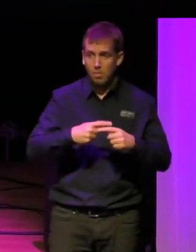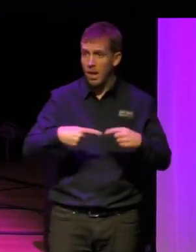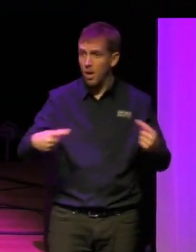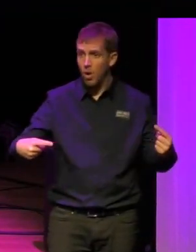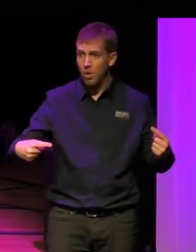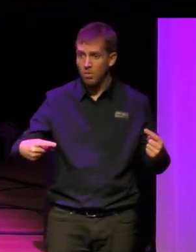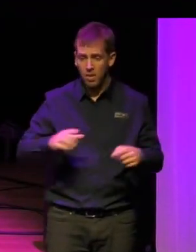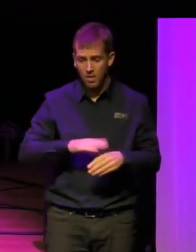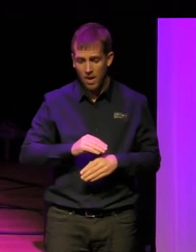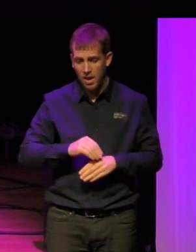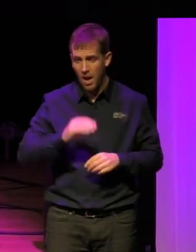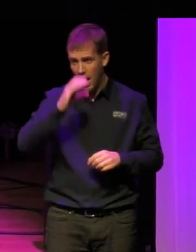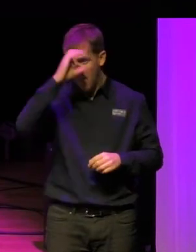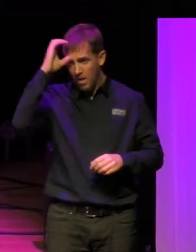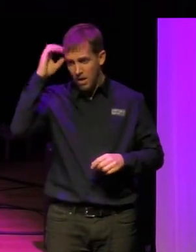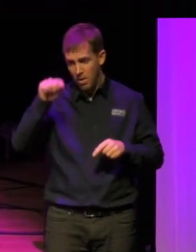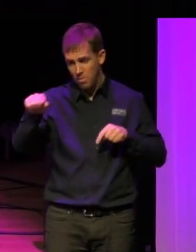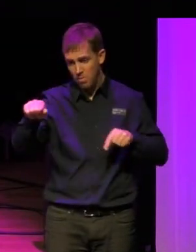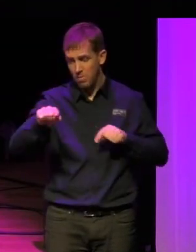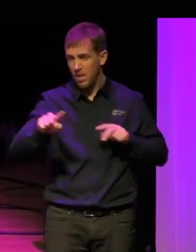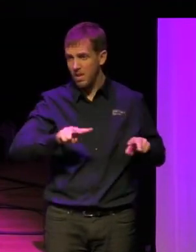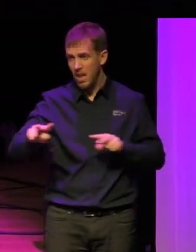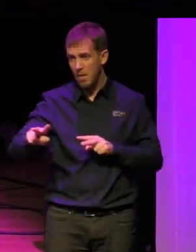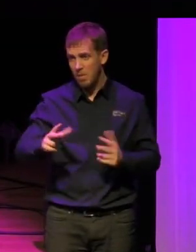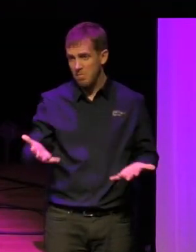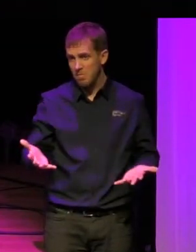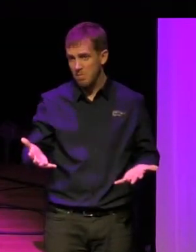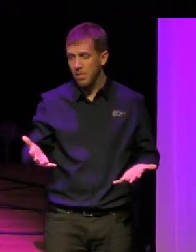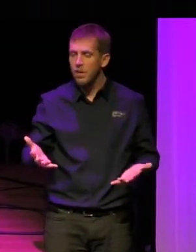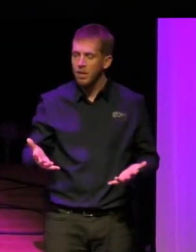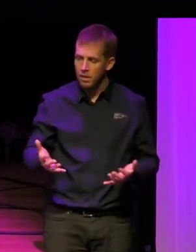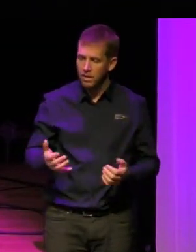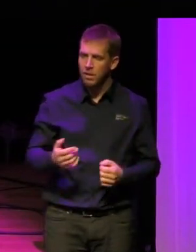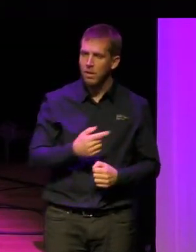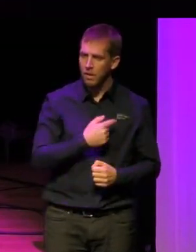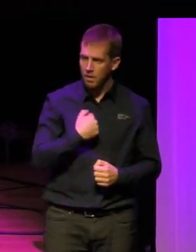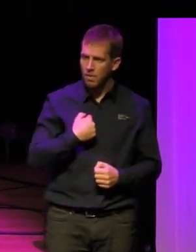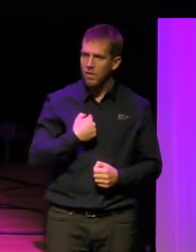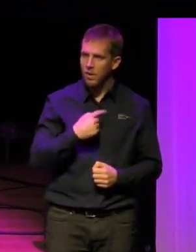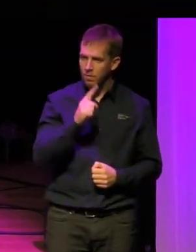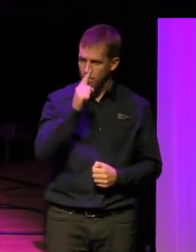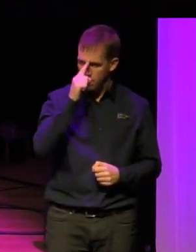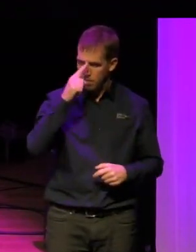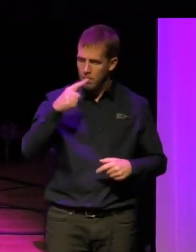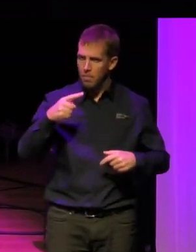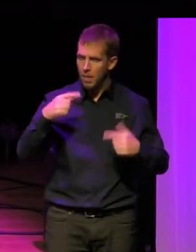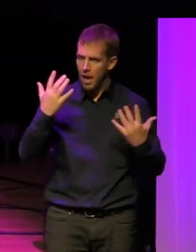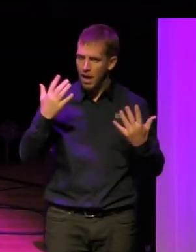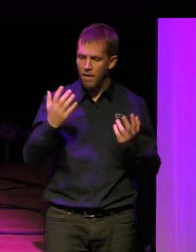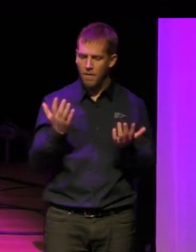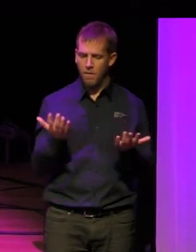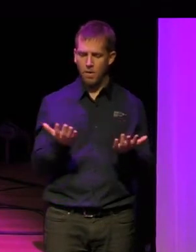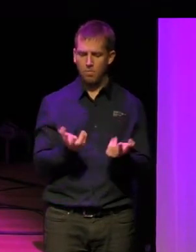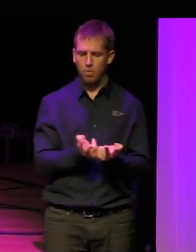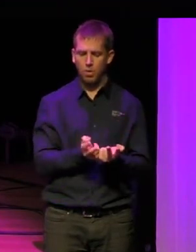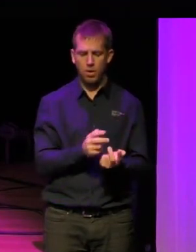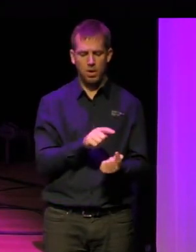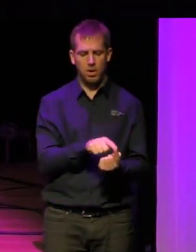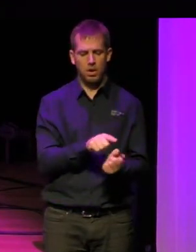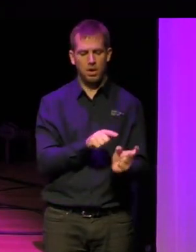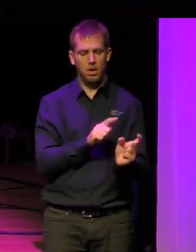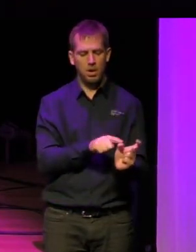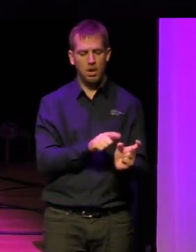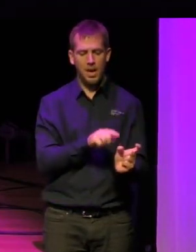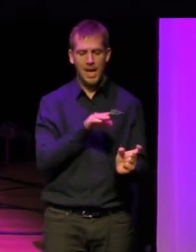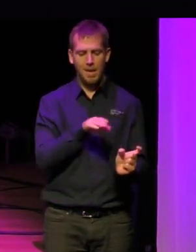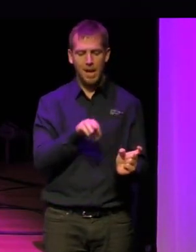mellan här i Sverige och Afghanistan. Så vi har förstått vad mänskliga rättigheter